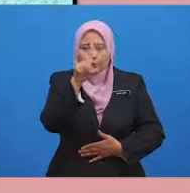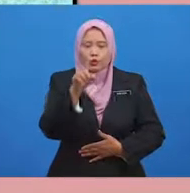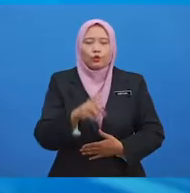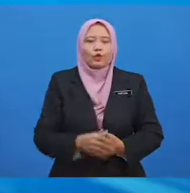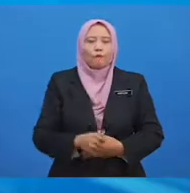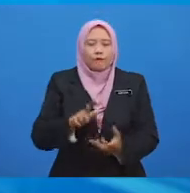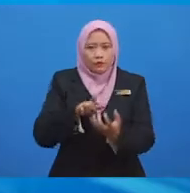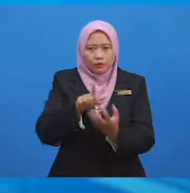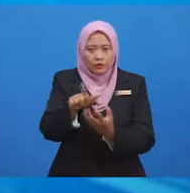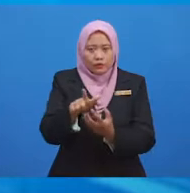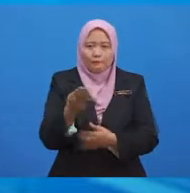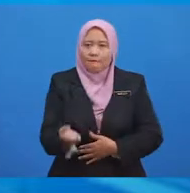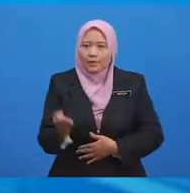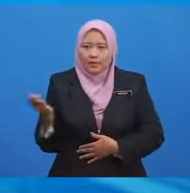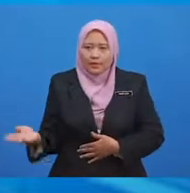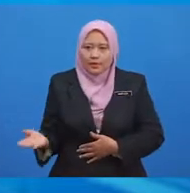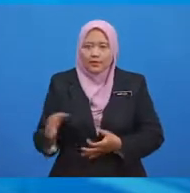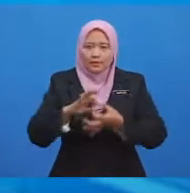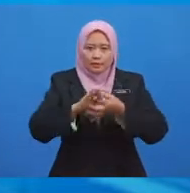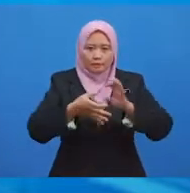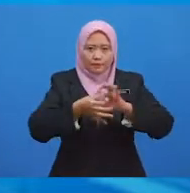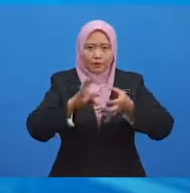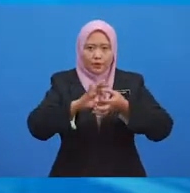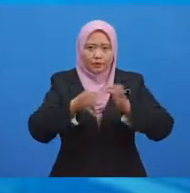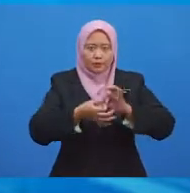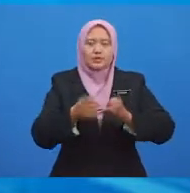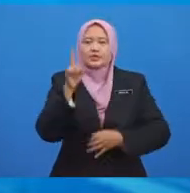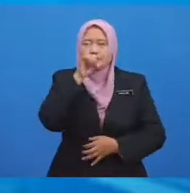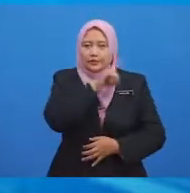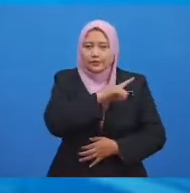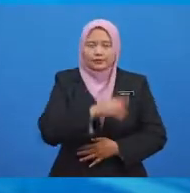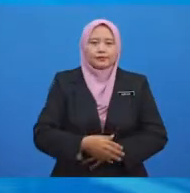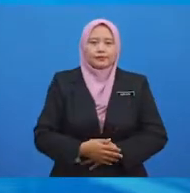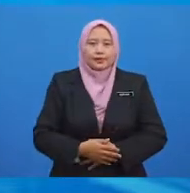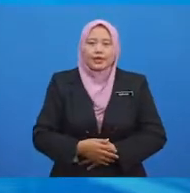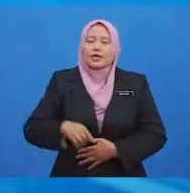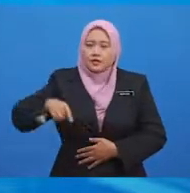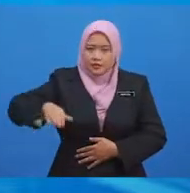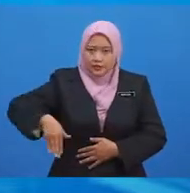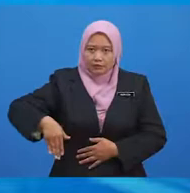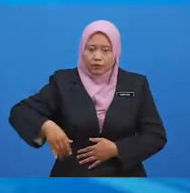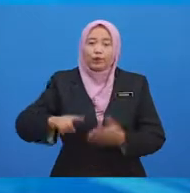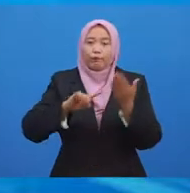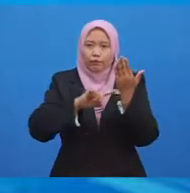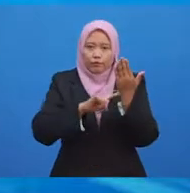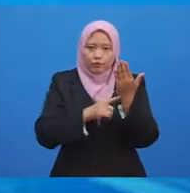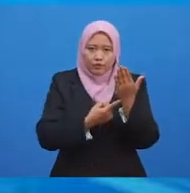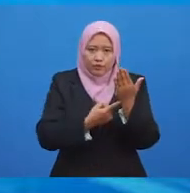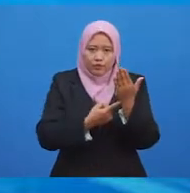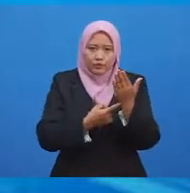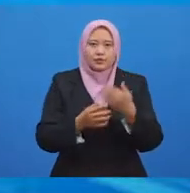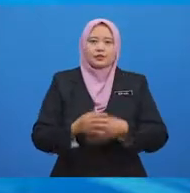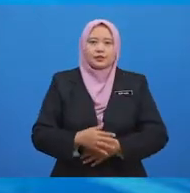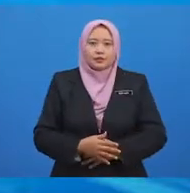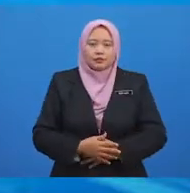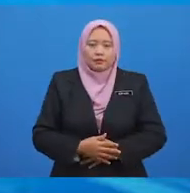sintetik. Murid-murid, sebelum kita meneruskan pembelajaran dengan lebih